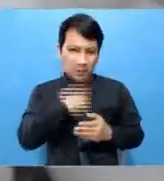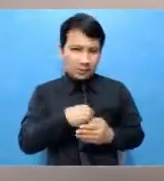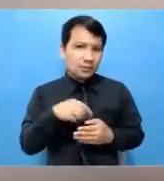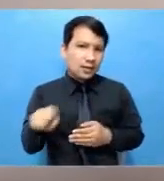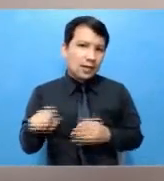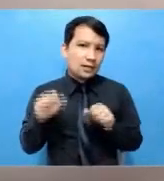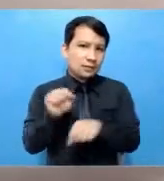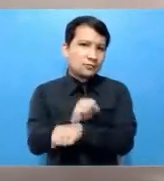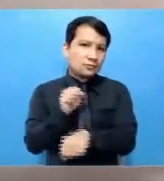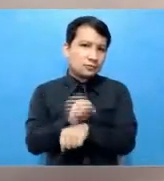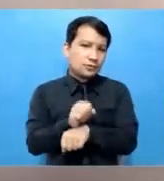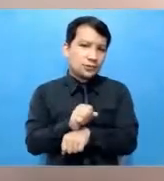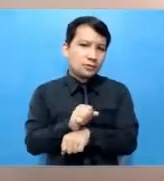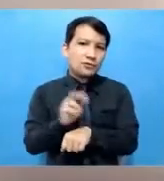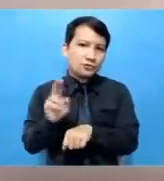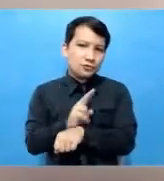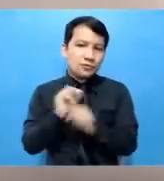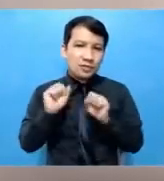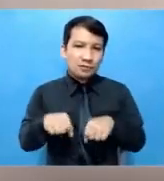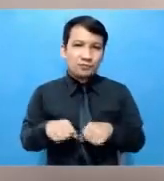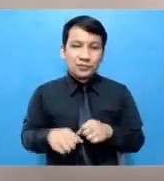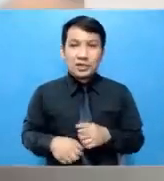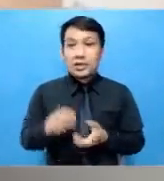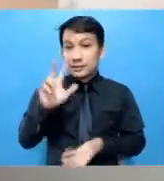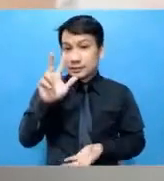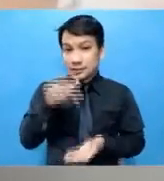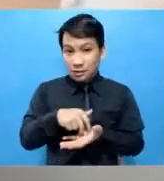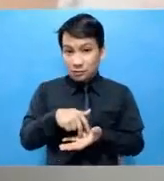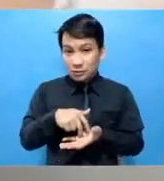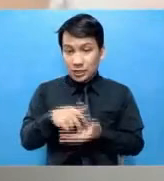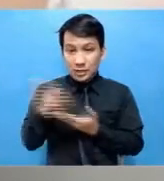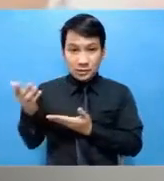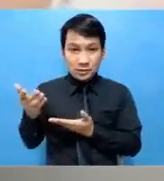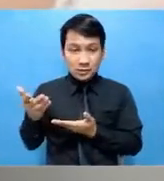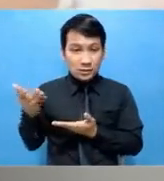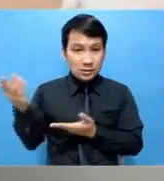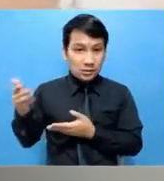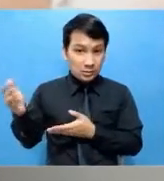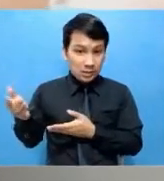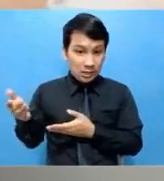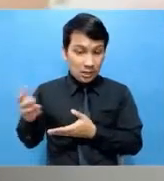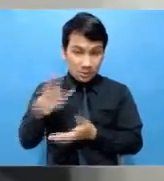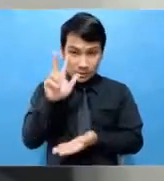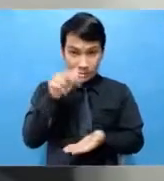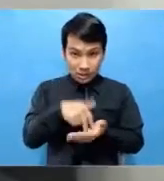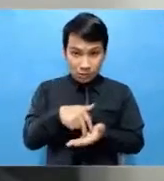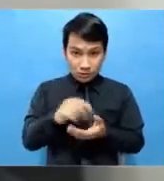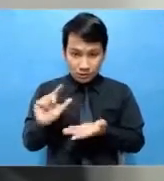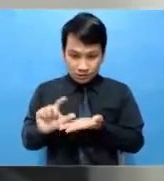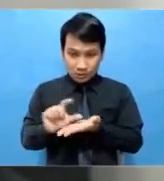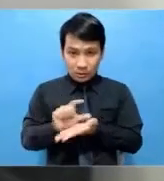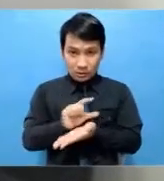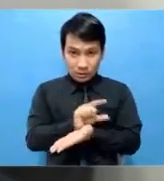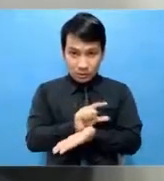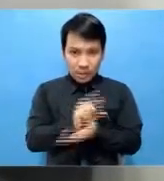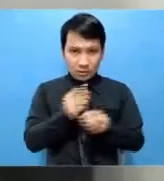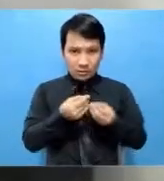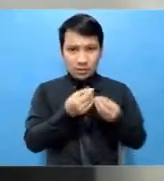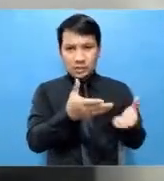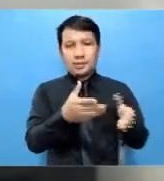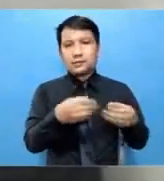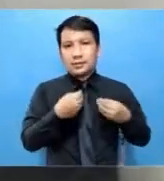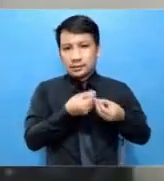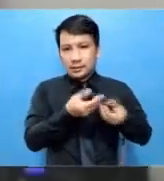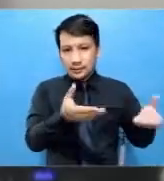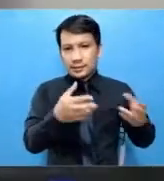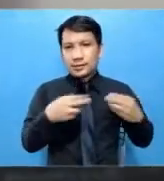efficacy niya. 3,000 doses ng Sputnik V ang natanggap ng Maynila. Lahat ito, ibibigay muna sa health workers bago sa